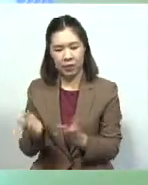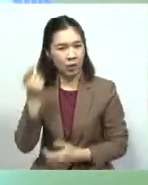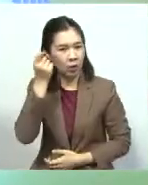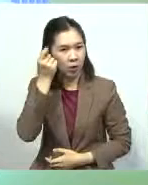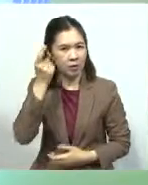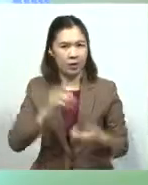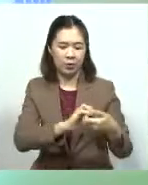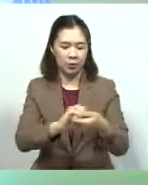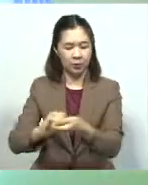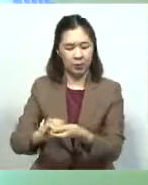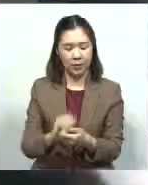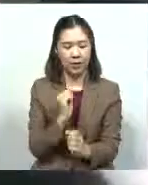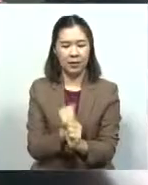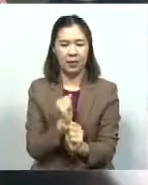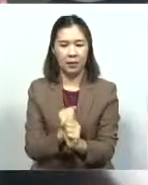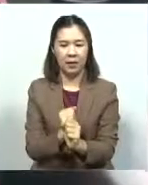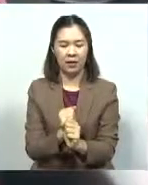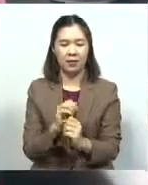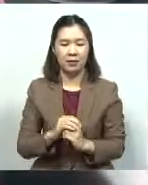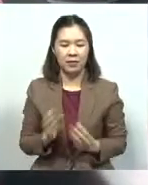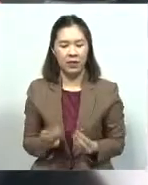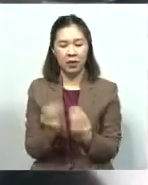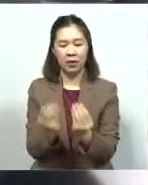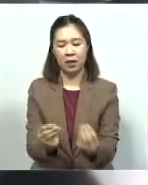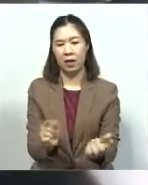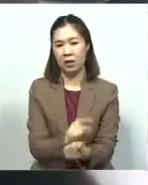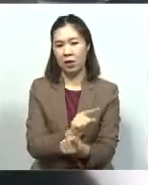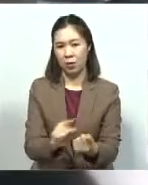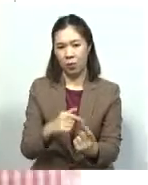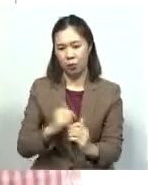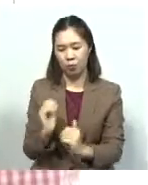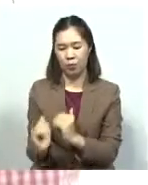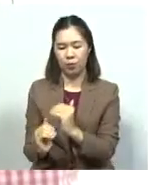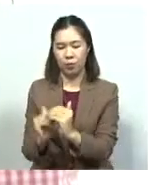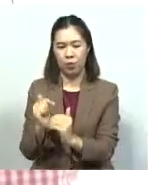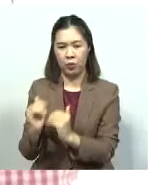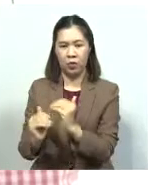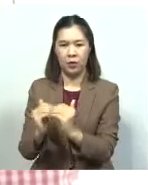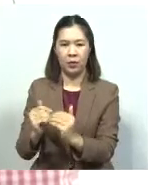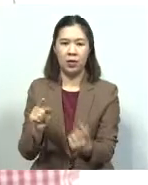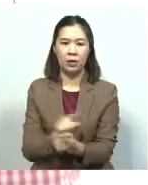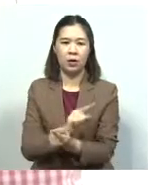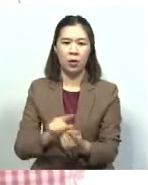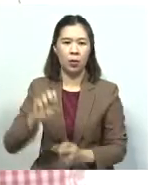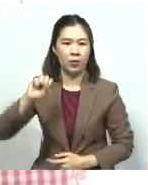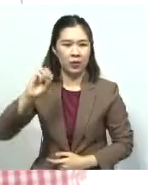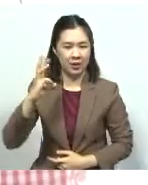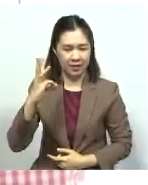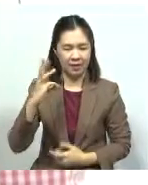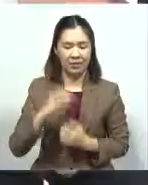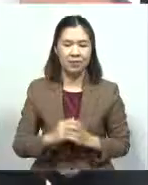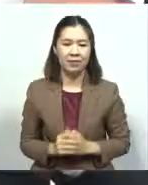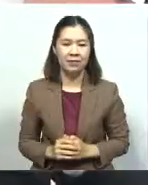ความร่วมมือในการดำเนินงานด้านกิจการเพื่อสังคมขับเคลื่อนงานและเครือข่ายในการพัฒนาสังคมและสวัสดิการค่ะ แล้ว